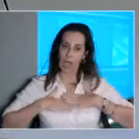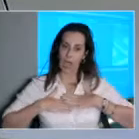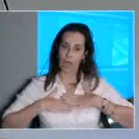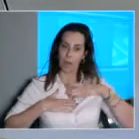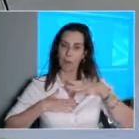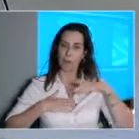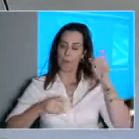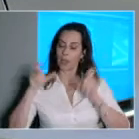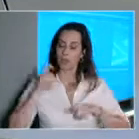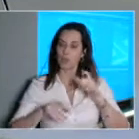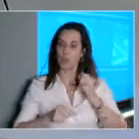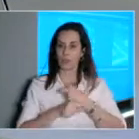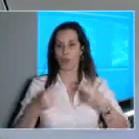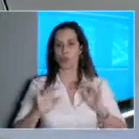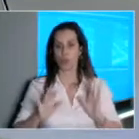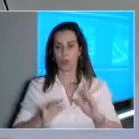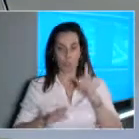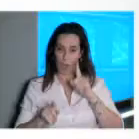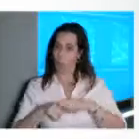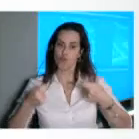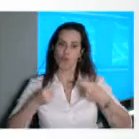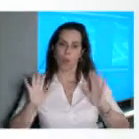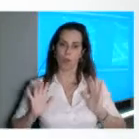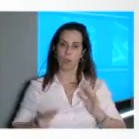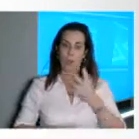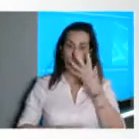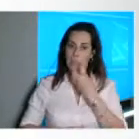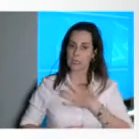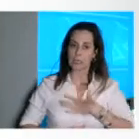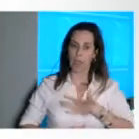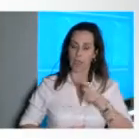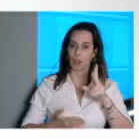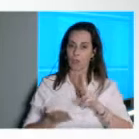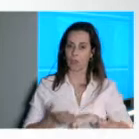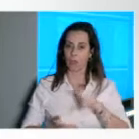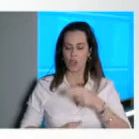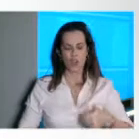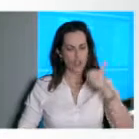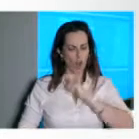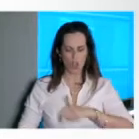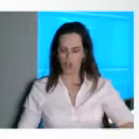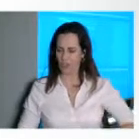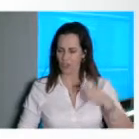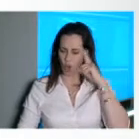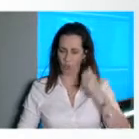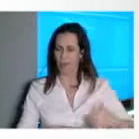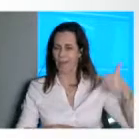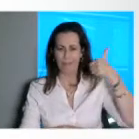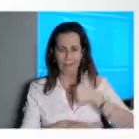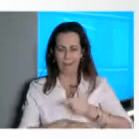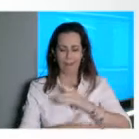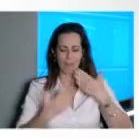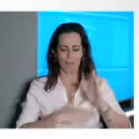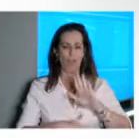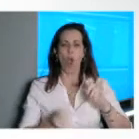בשוק, מההשוואה הזאת. לצערי אתה צודק, נבחר ראש עירייה שלא יודע לנהל לא עירייה, לא